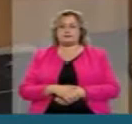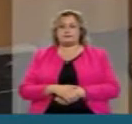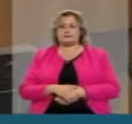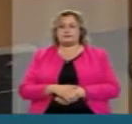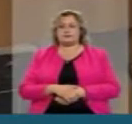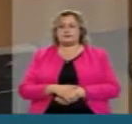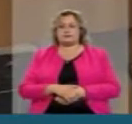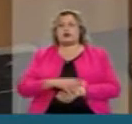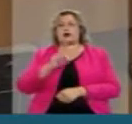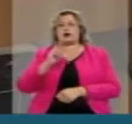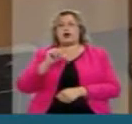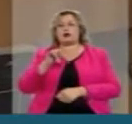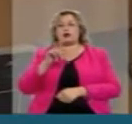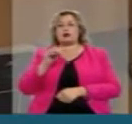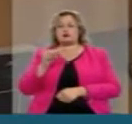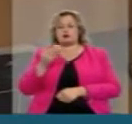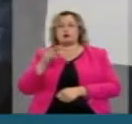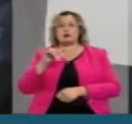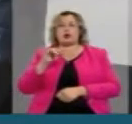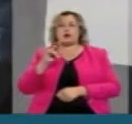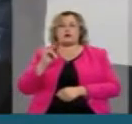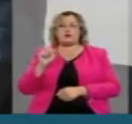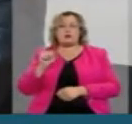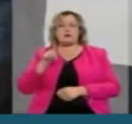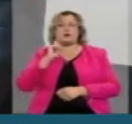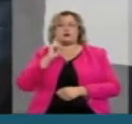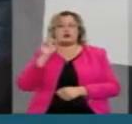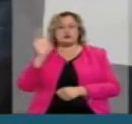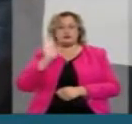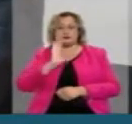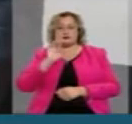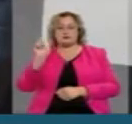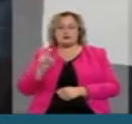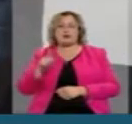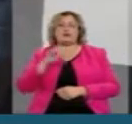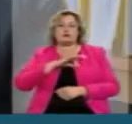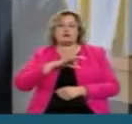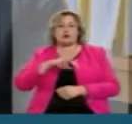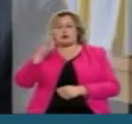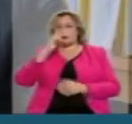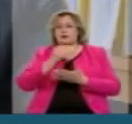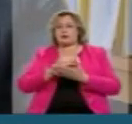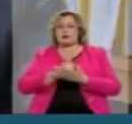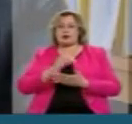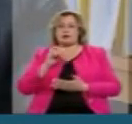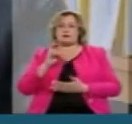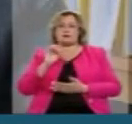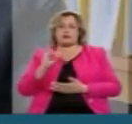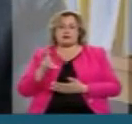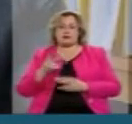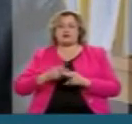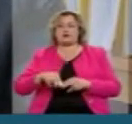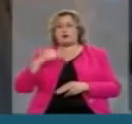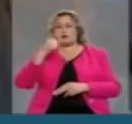Қарлығаш төлеген еңбек мемлекеттік бағдарламасының игілігін көрген аудан жастарының бірі. Ол осы жылы Қостанай әлеуметтік техникалық университетін бітіріп, жергілікті жұмыспен